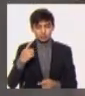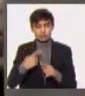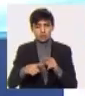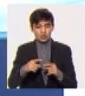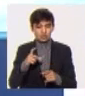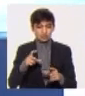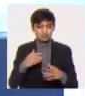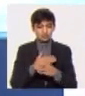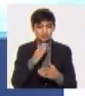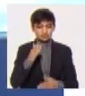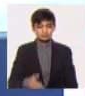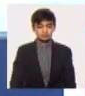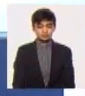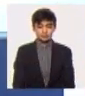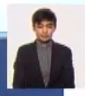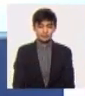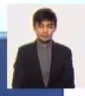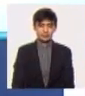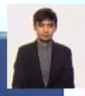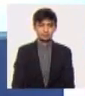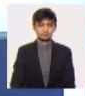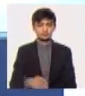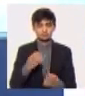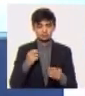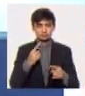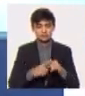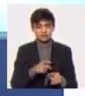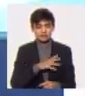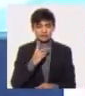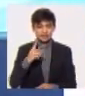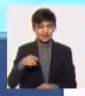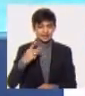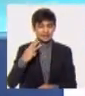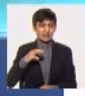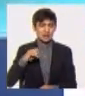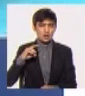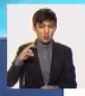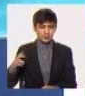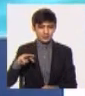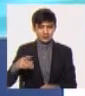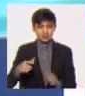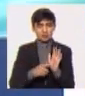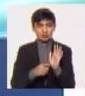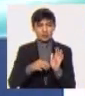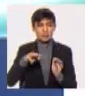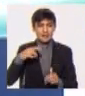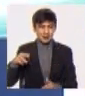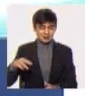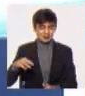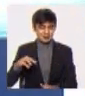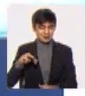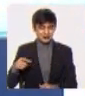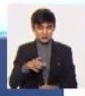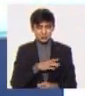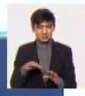источников. Дополнительные 2,5 триллиона тенге, прежде всего, это 700 миллиардов тенге, которые будут направлены на